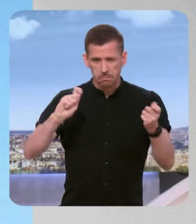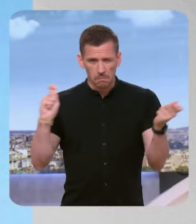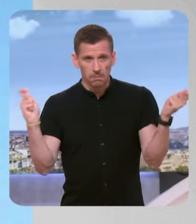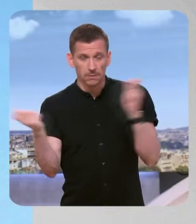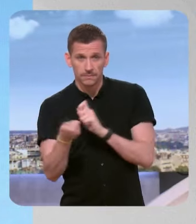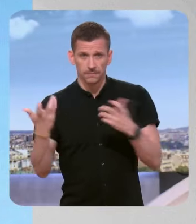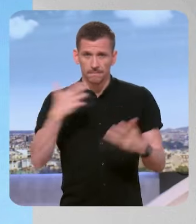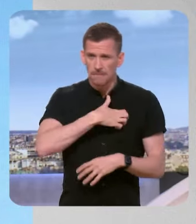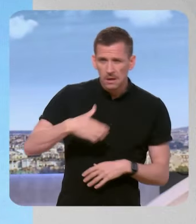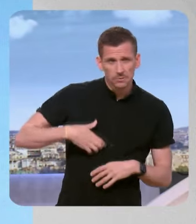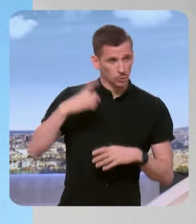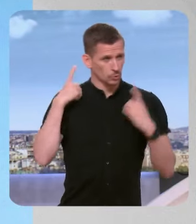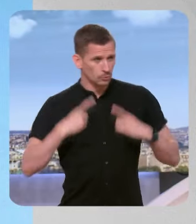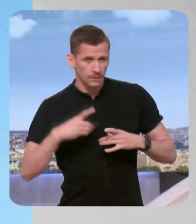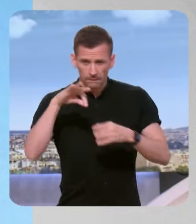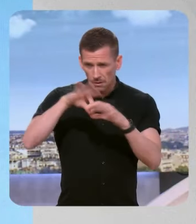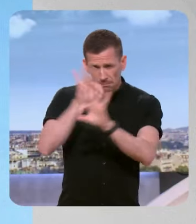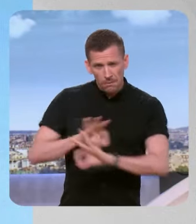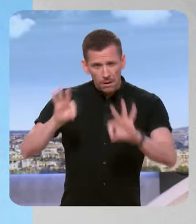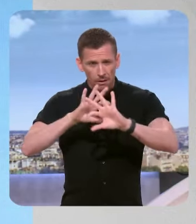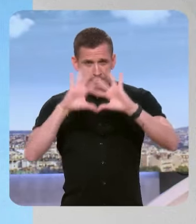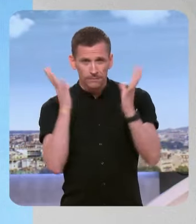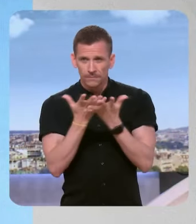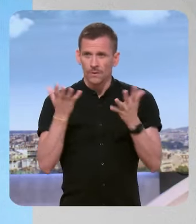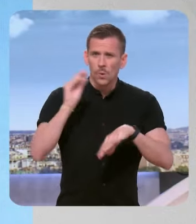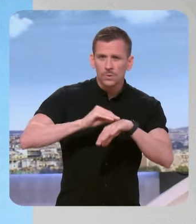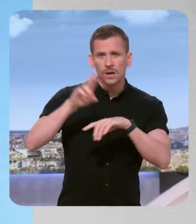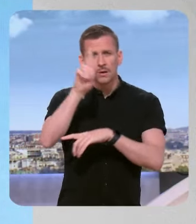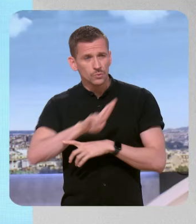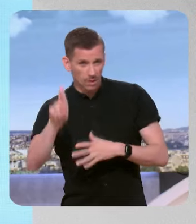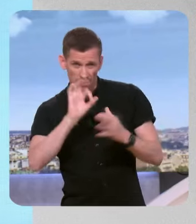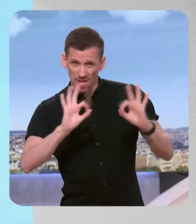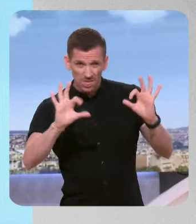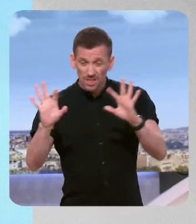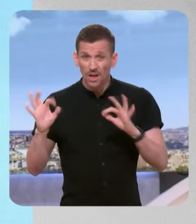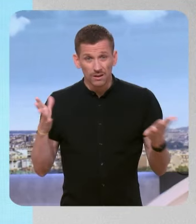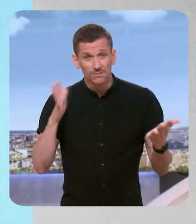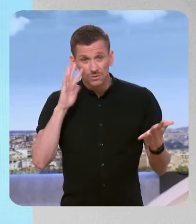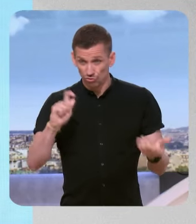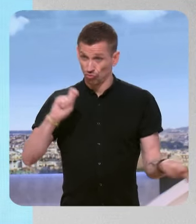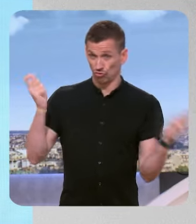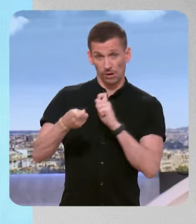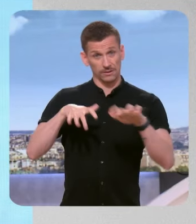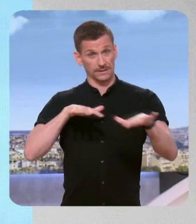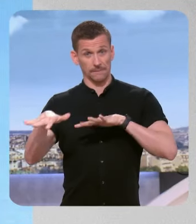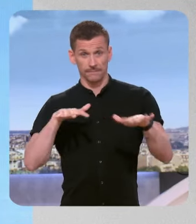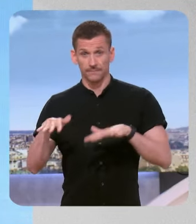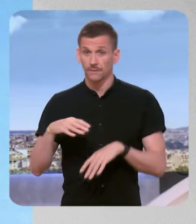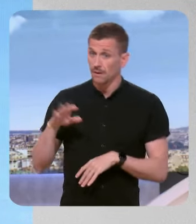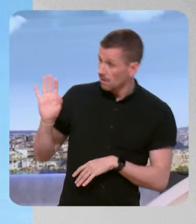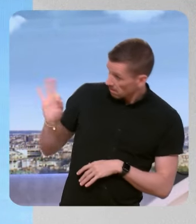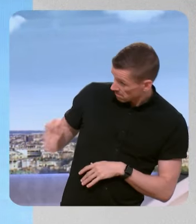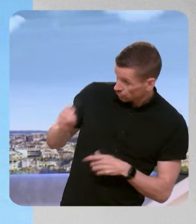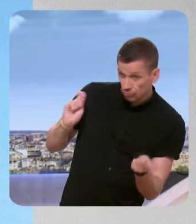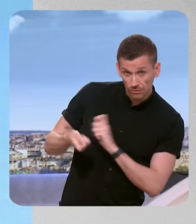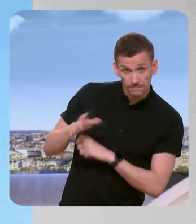député ni enfin député si un peu conseillers régionaux P changer le mode de scrutin ça vous a pénalisé vous savez quand vous changez un mode